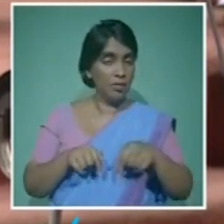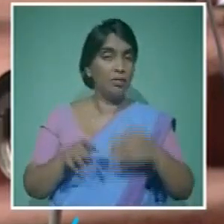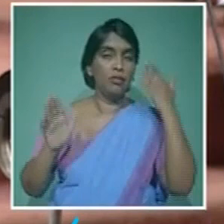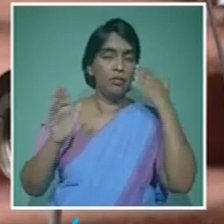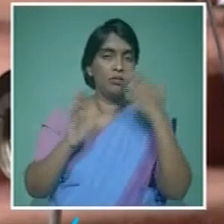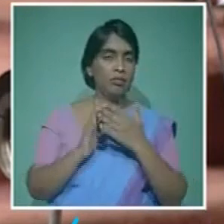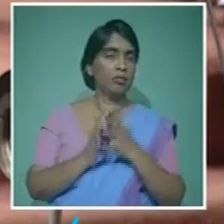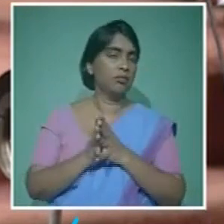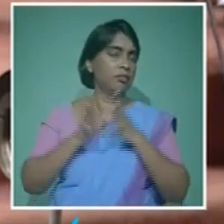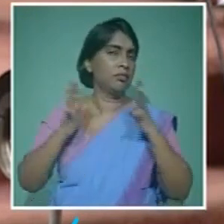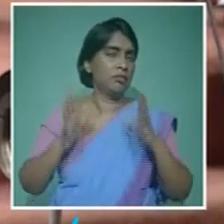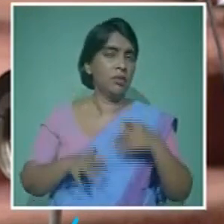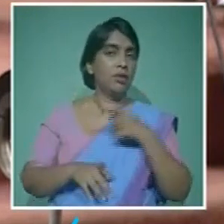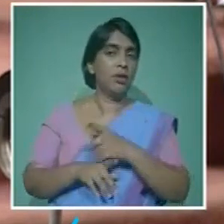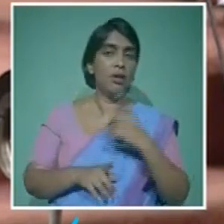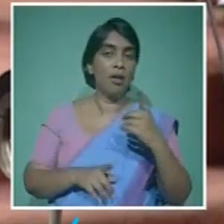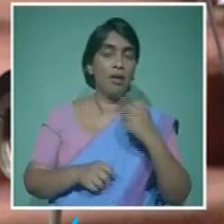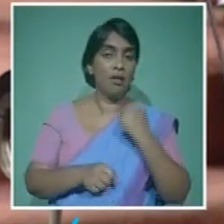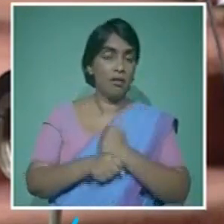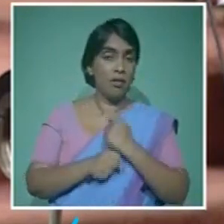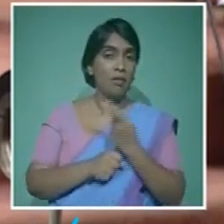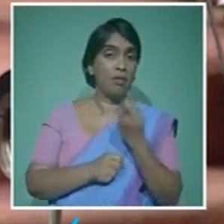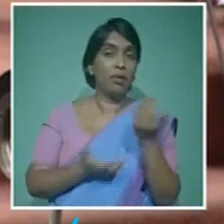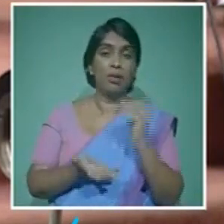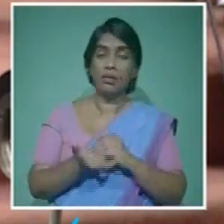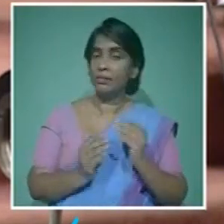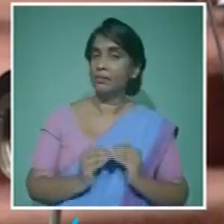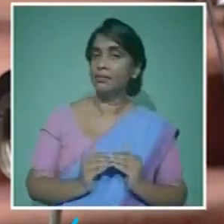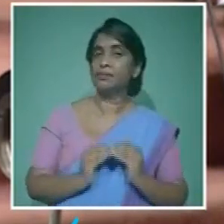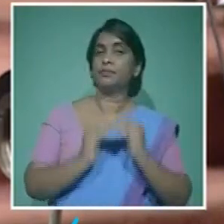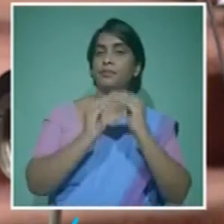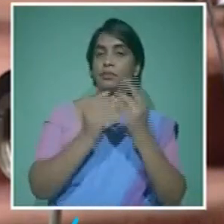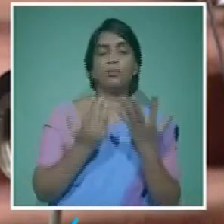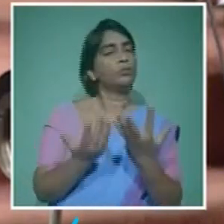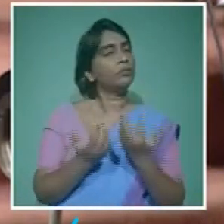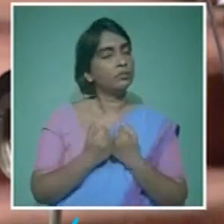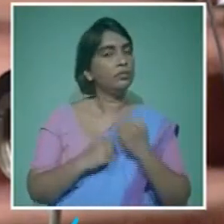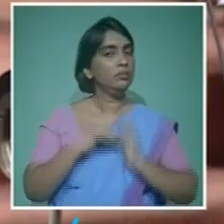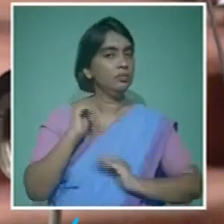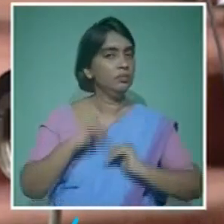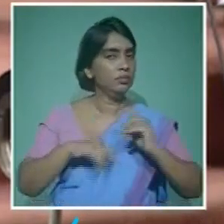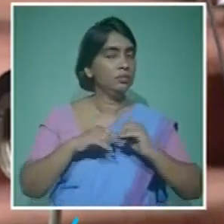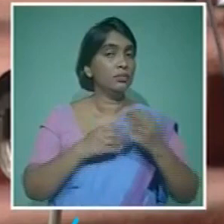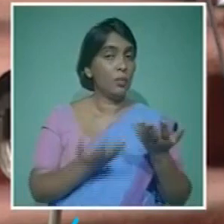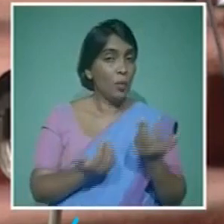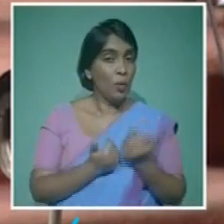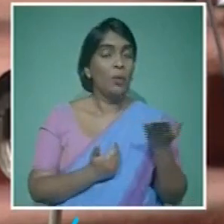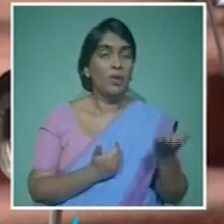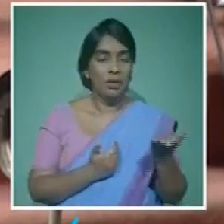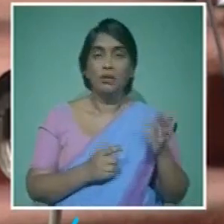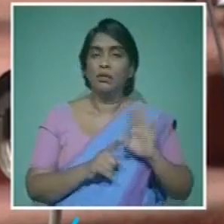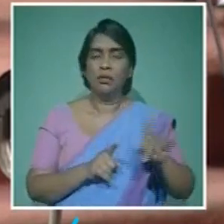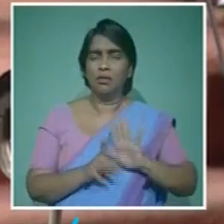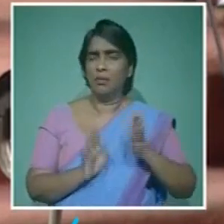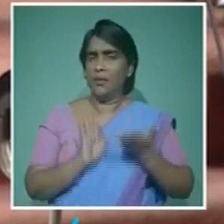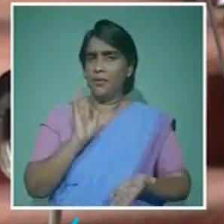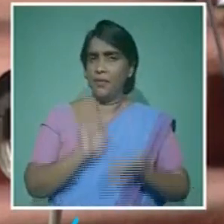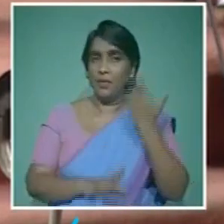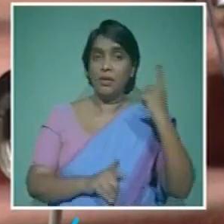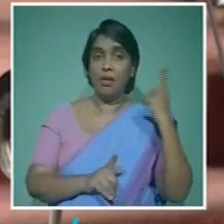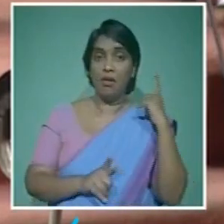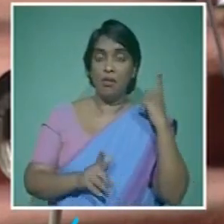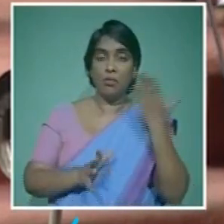இந்த நாட்டின் பொருளாதாரத்தை மீண்டும் கட்டியெழுப்ப முடியும் என்ற நிலைப்பாடு இருக்கின்ற காலகட்டத்திலே அவைகளை விட கூடுதலாக இந்த பாதுகாப்பு